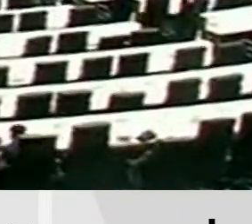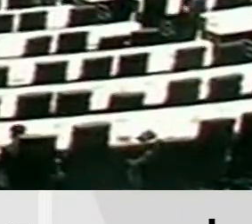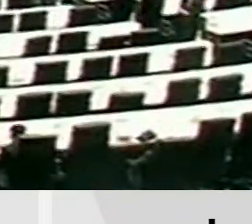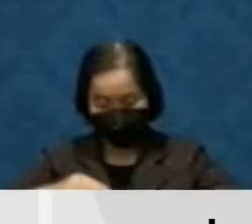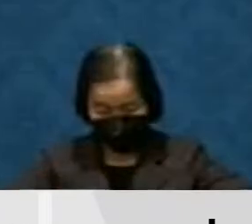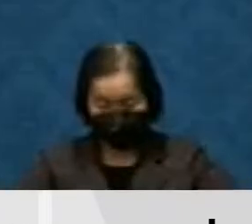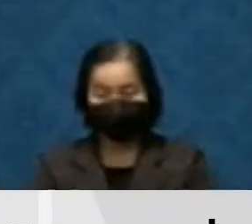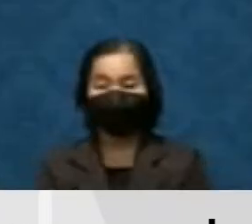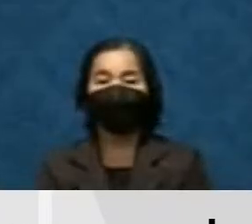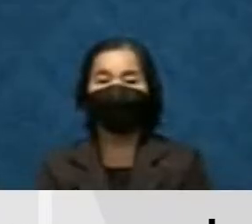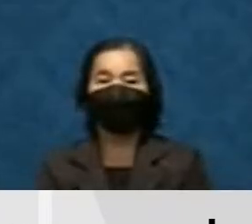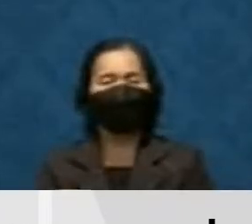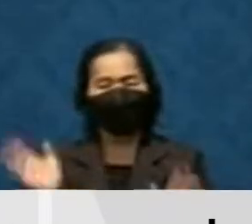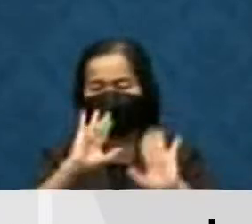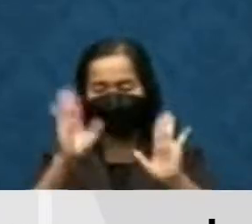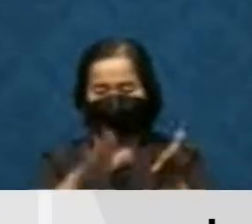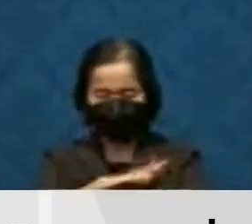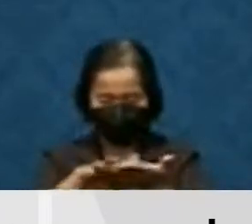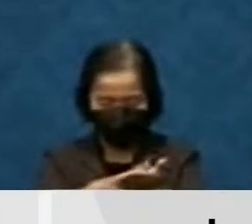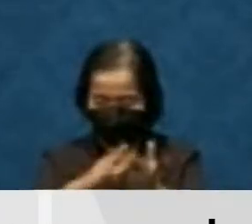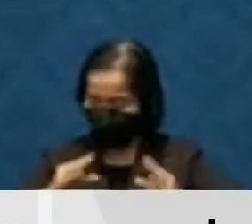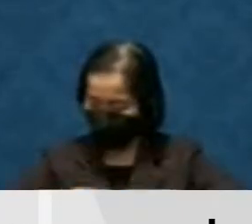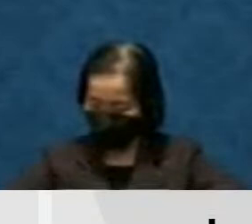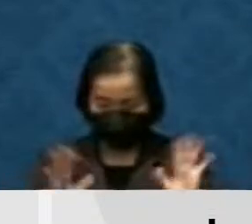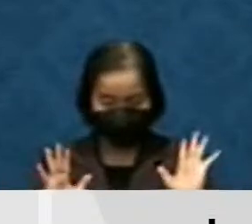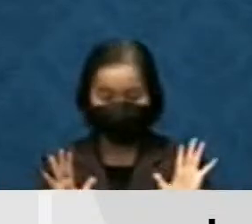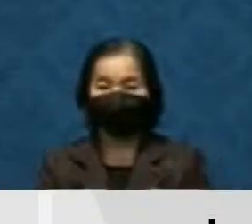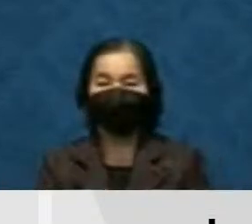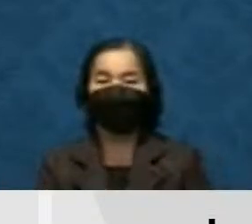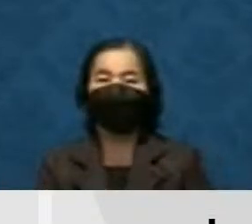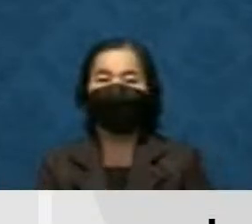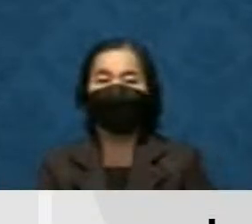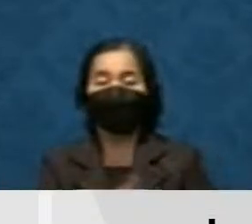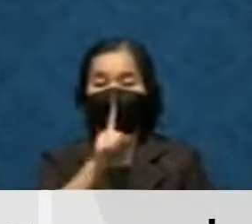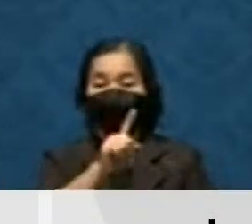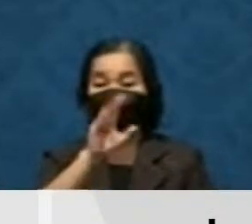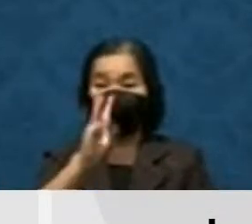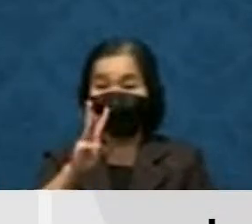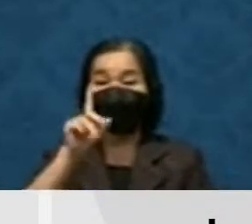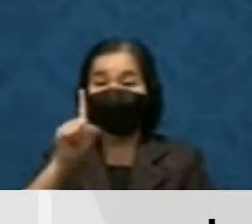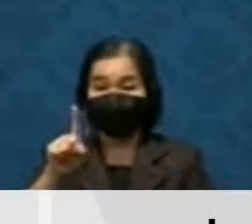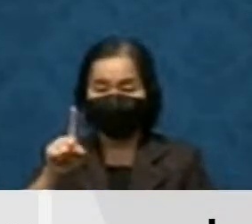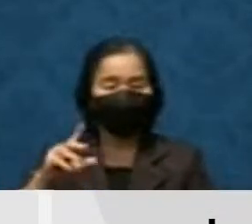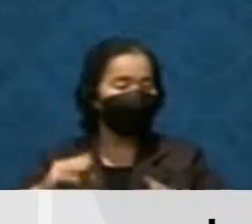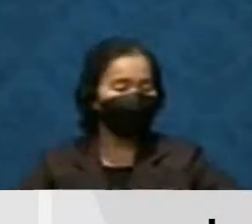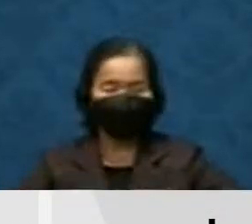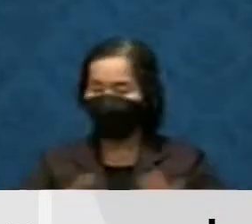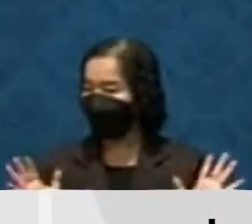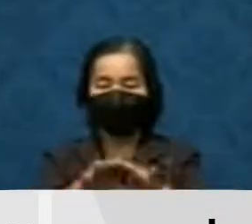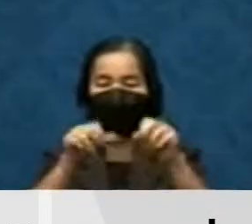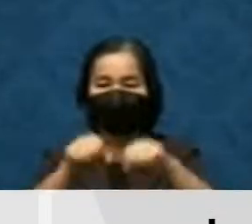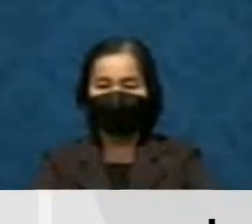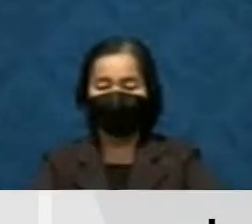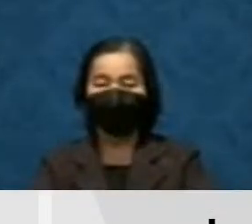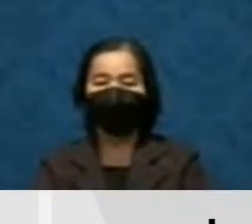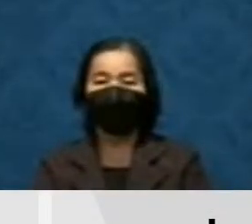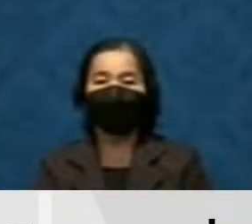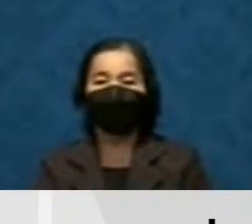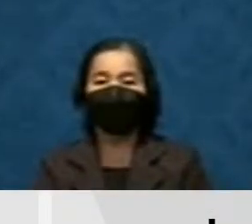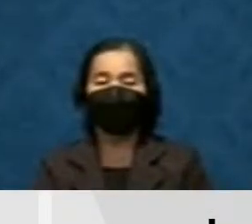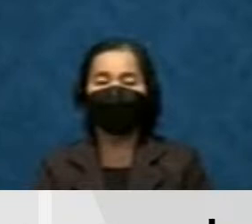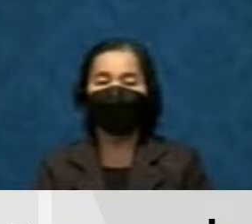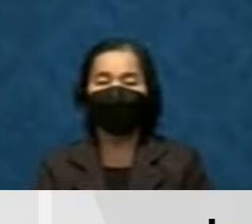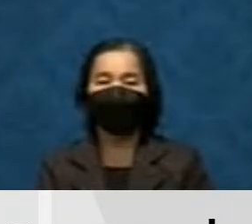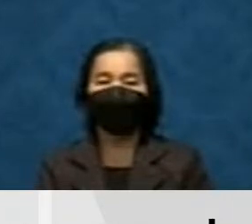ก็ไม่ได้มีปัญหาเมื่อวานก็ผ่านไปแบบไม่หนาแน่นนะแต่เขาผ่านโดยที่ฝ่ายชั้นมีมติไม่เอาด้วยนะ